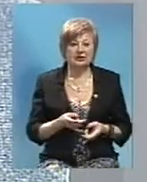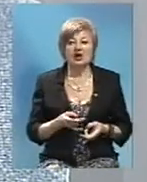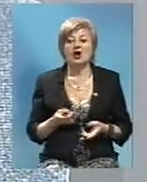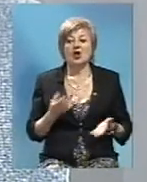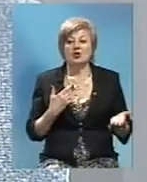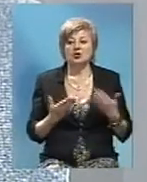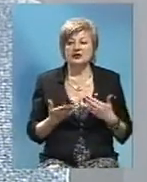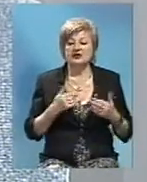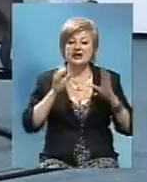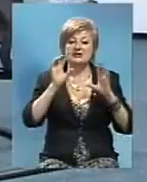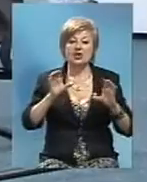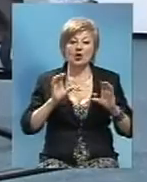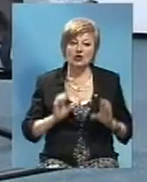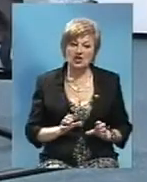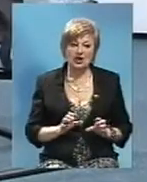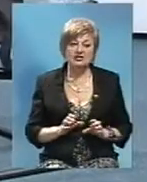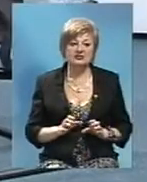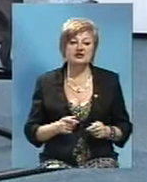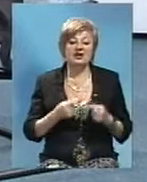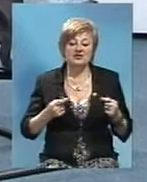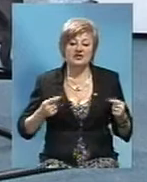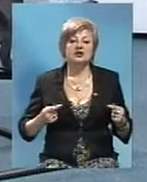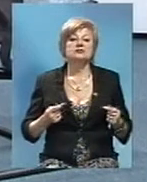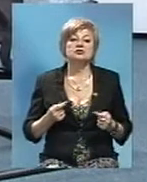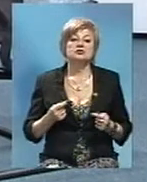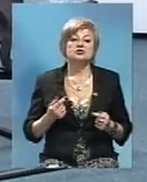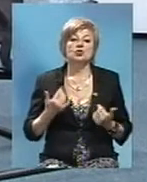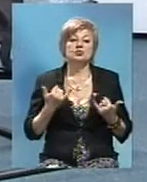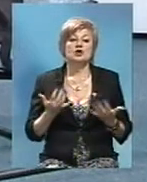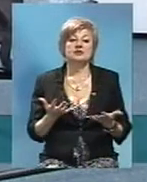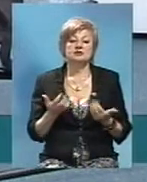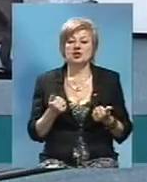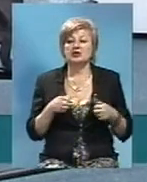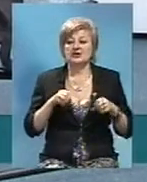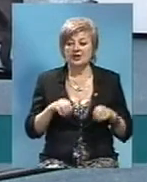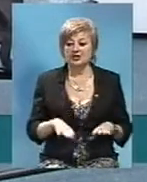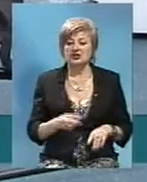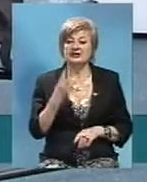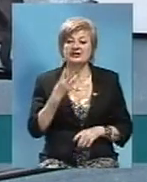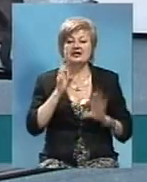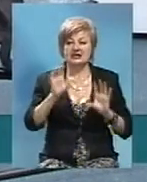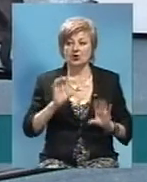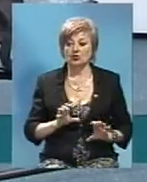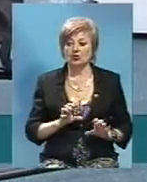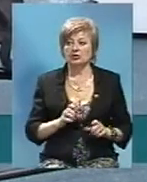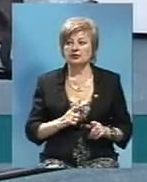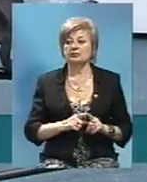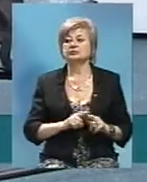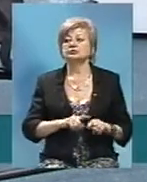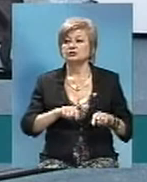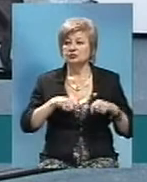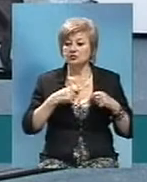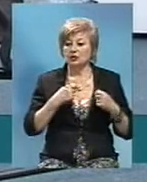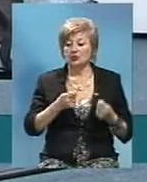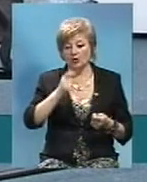Відносно законодавства, то у будь-якому разі зараз проєкт рішення порушує три закони. Закон про засади державної